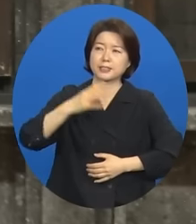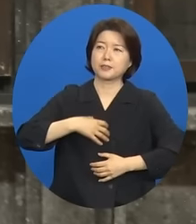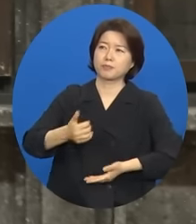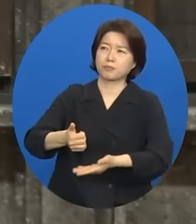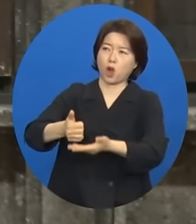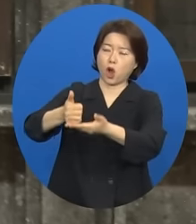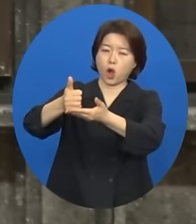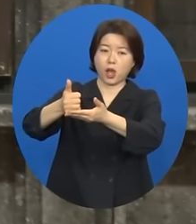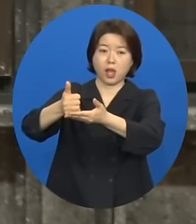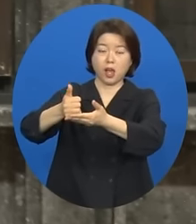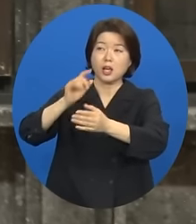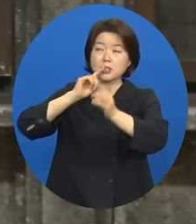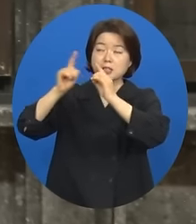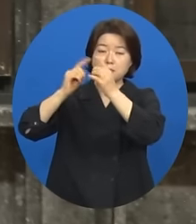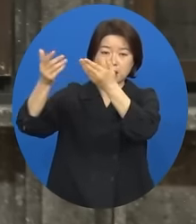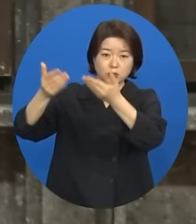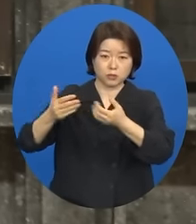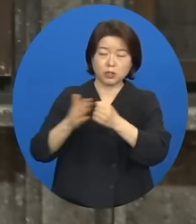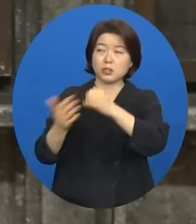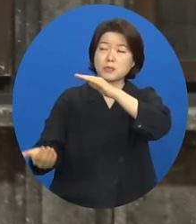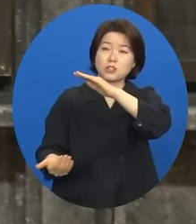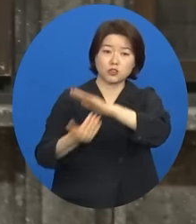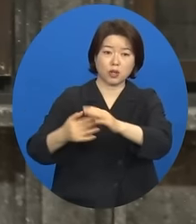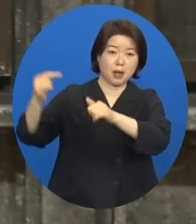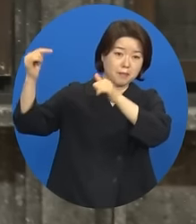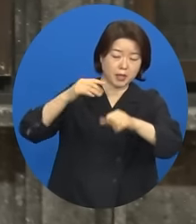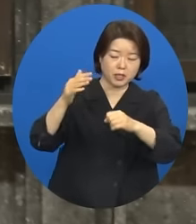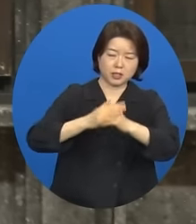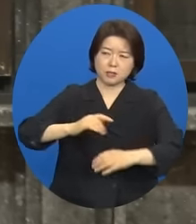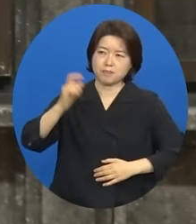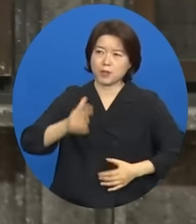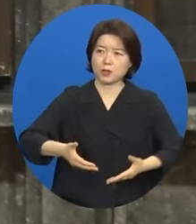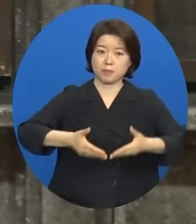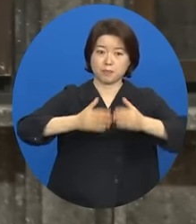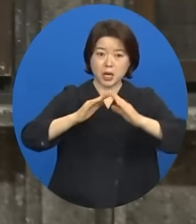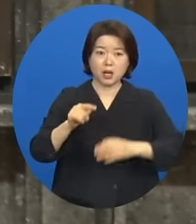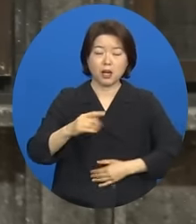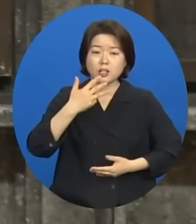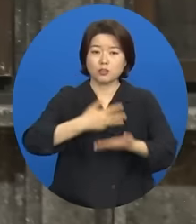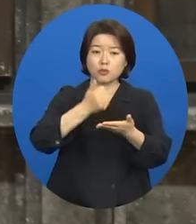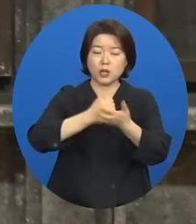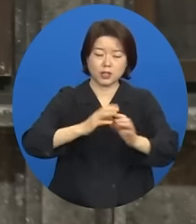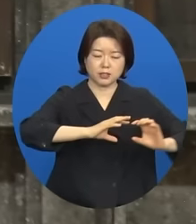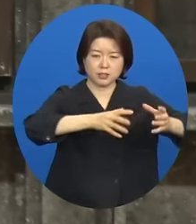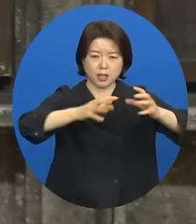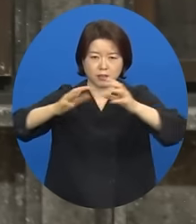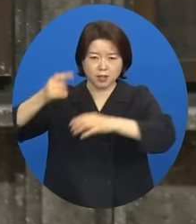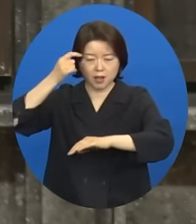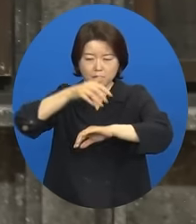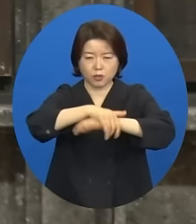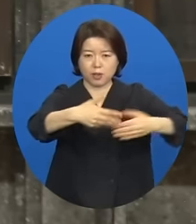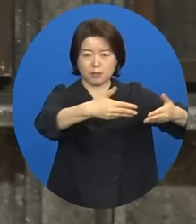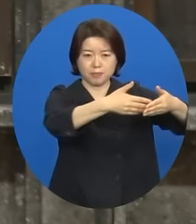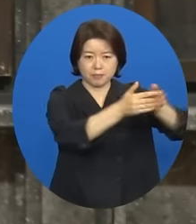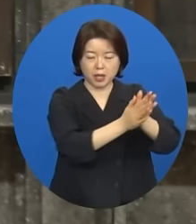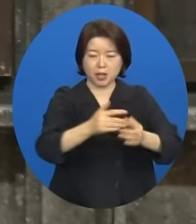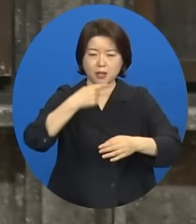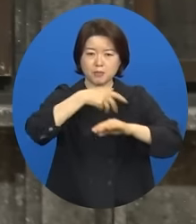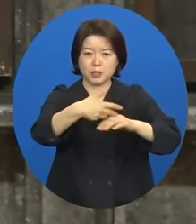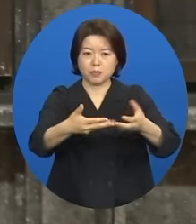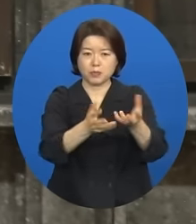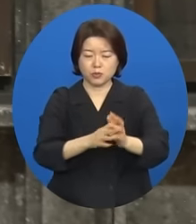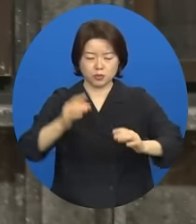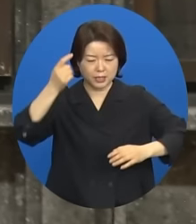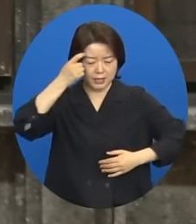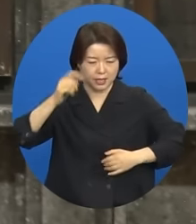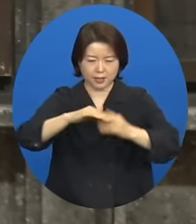그가 말씀하심에 이루어졌으며 명령하심에 견고히 섰도다. 여호와께서 나라들의 계획을 폐하시며 민족들의